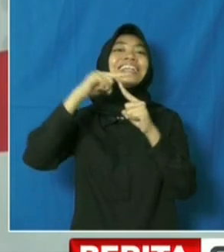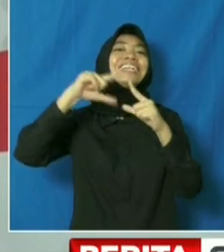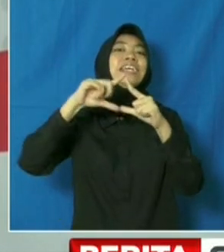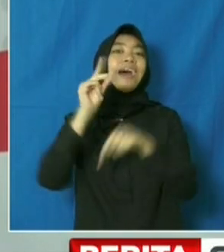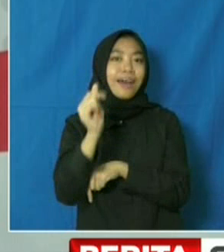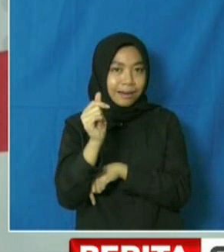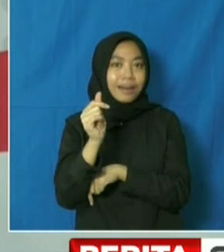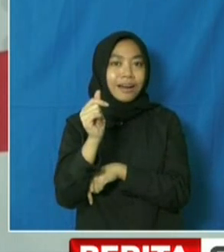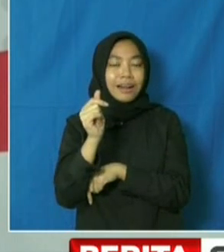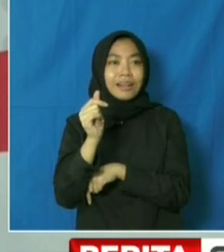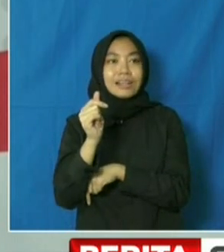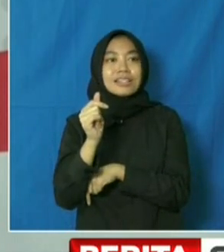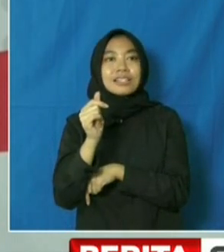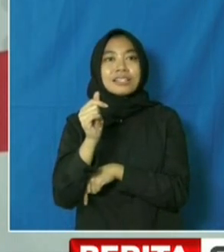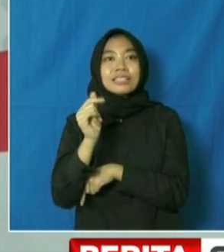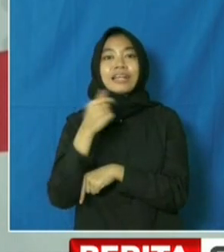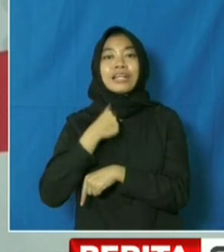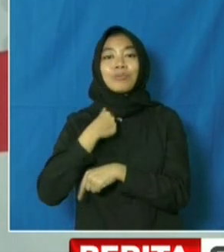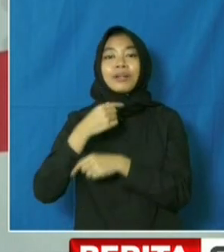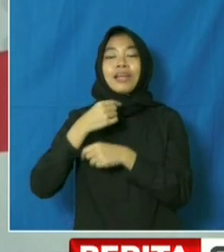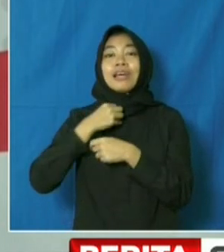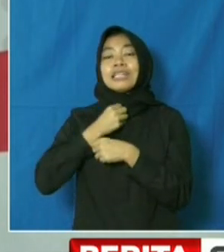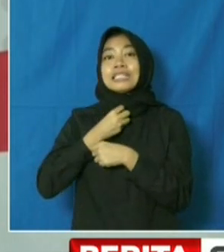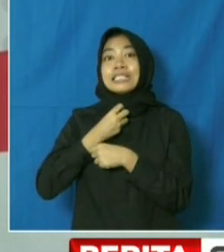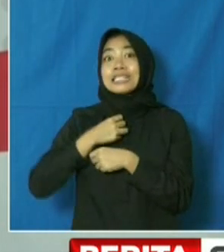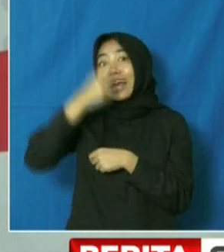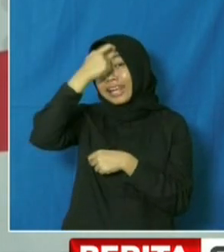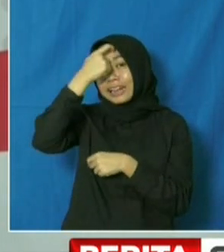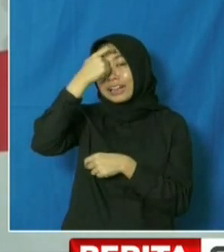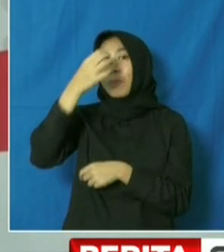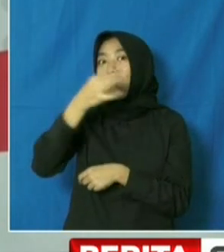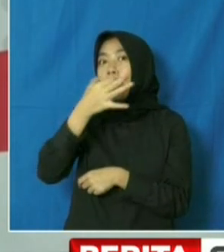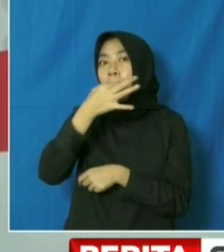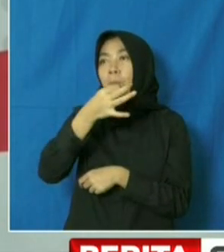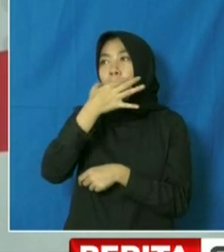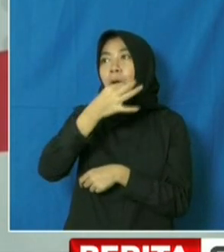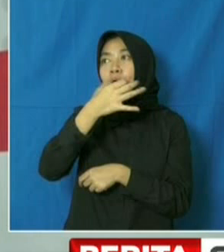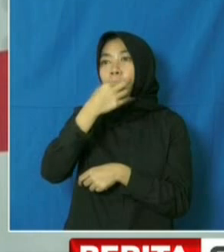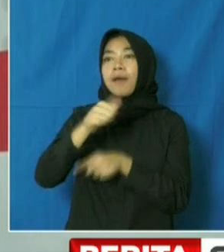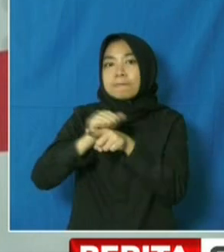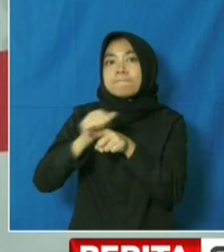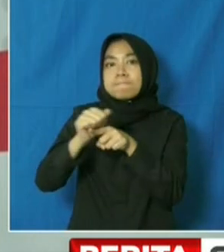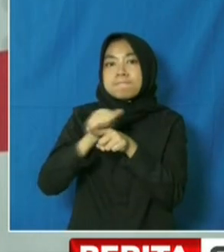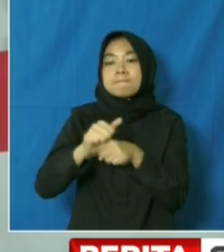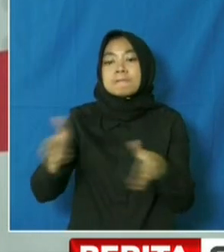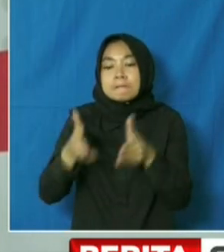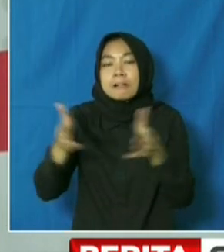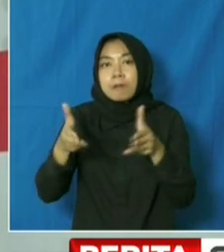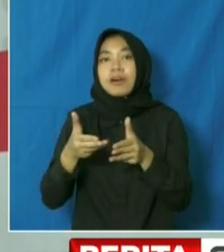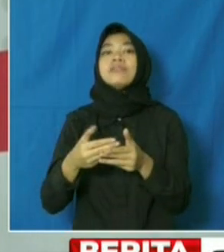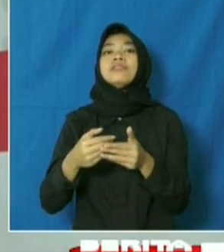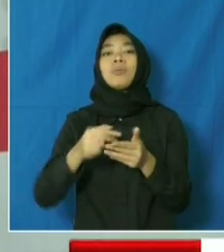melaksanakan aktivitas yang menyebabkan kesehatan Kalau kita sakit kita berikhtiar untuk berobat guna